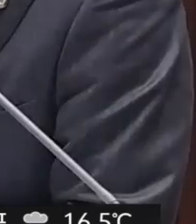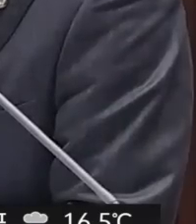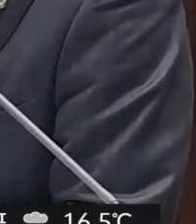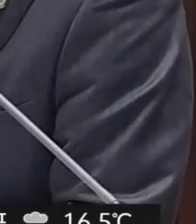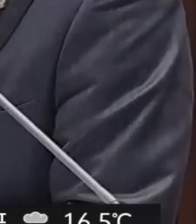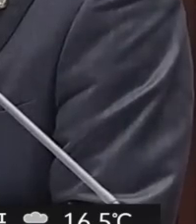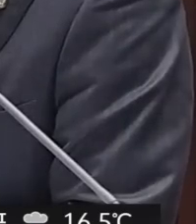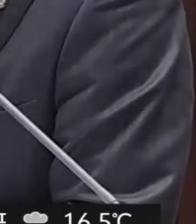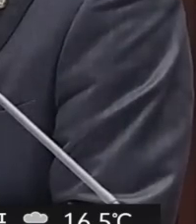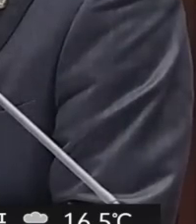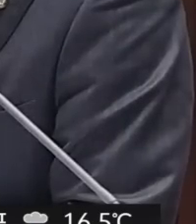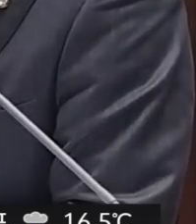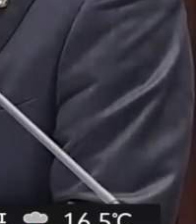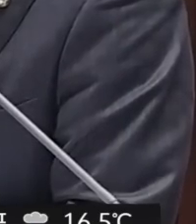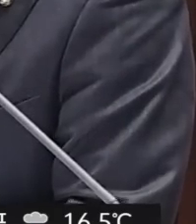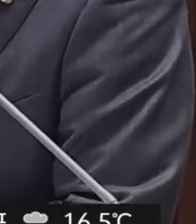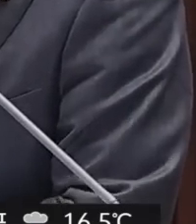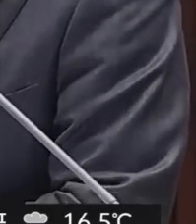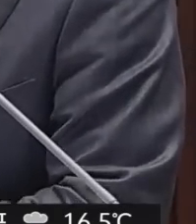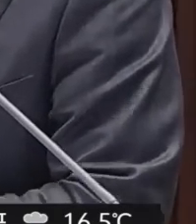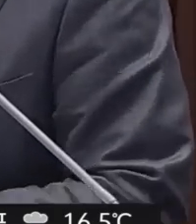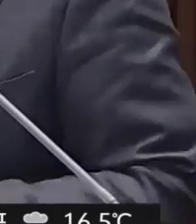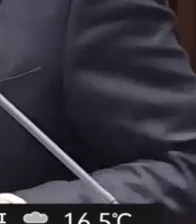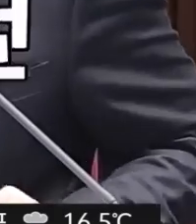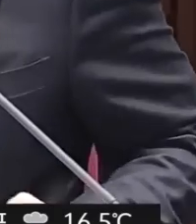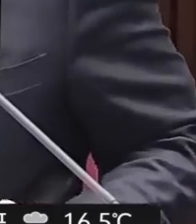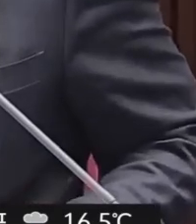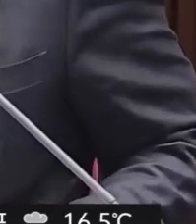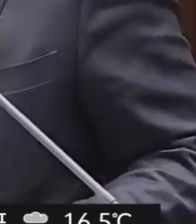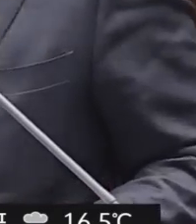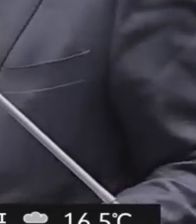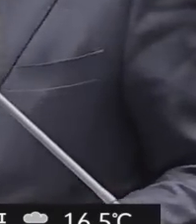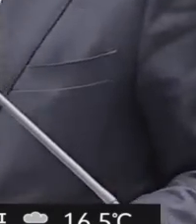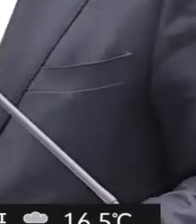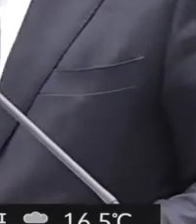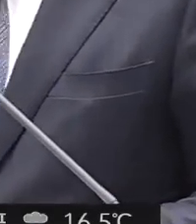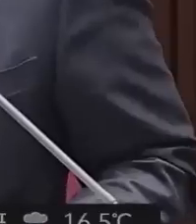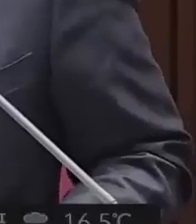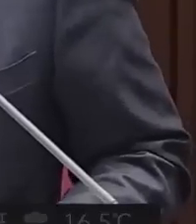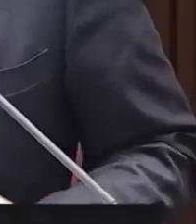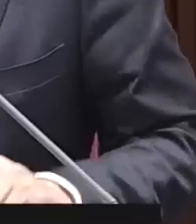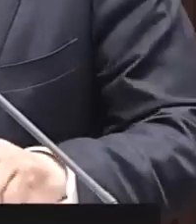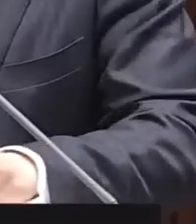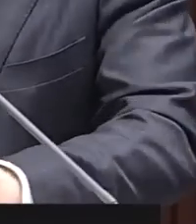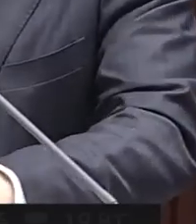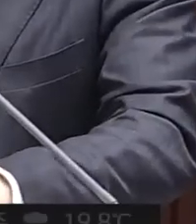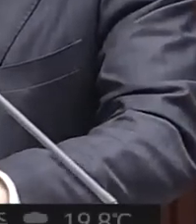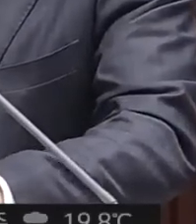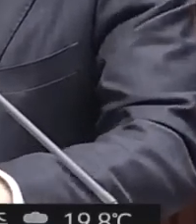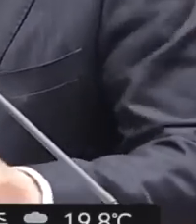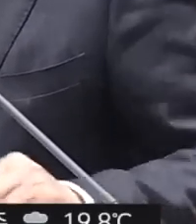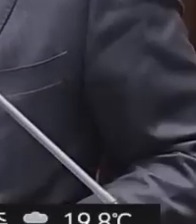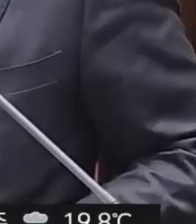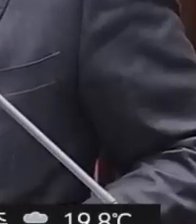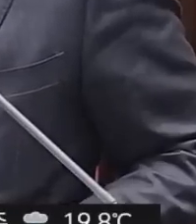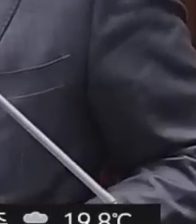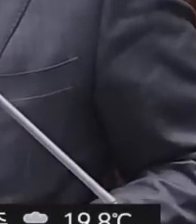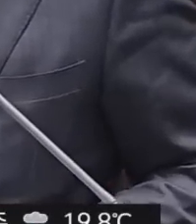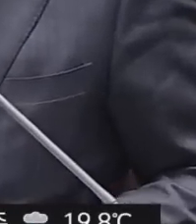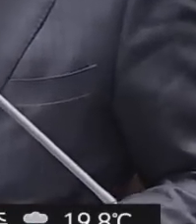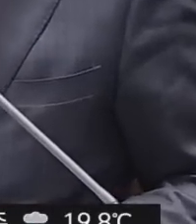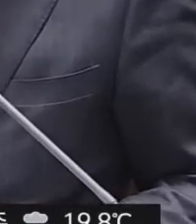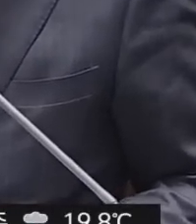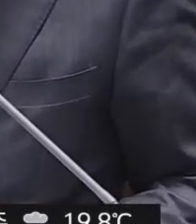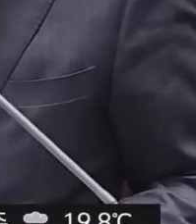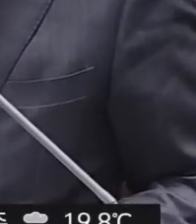애창곡이 있습니까? 애창곡이요? 윤도현은 아닌데요. 뭐 제가 특별히 노래 부르는 거 좋아하진 않습니다. 윤석열 정부와 우리 한동훈